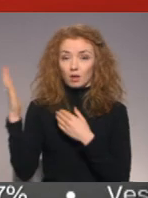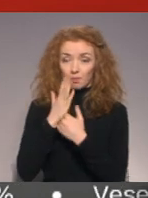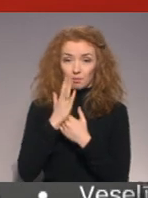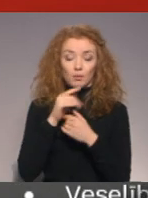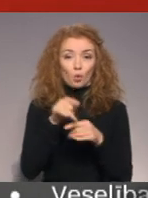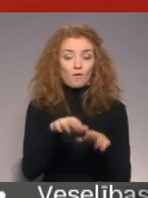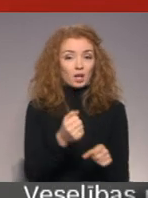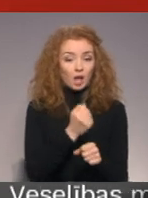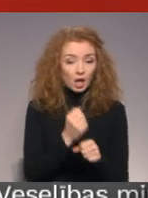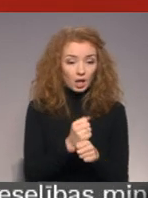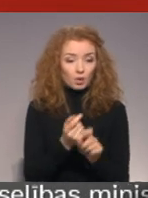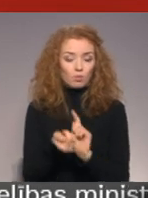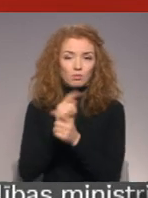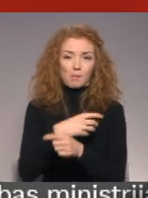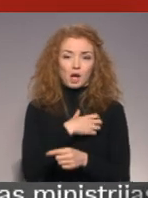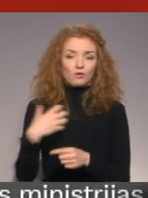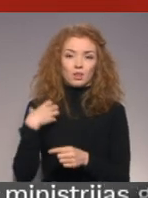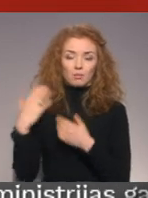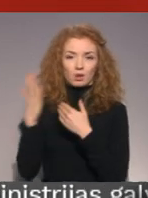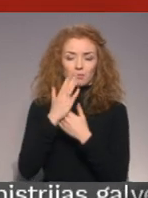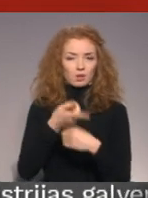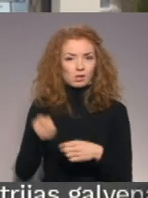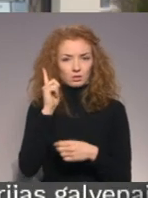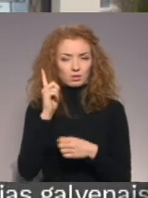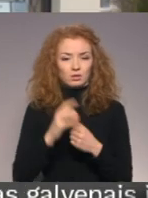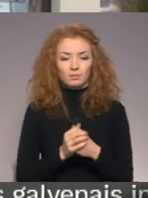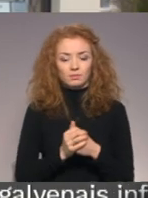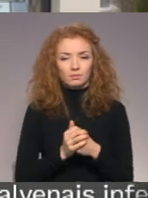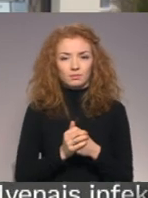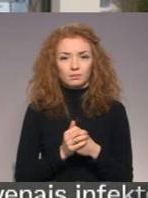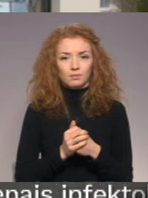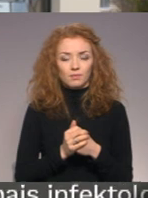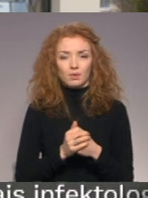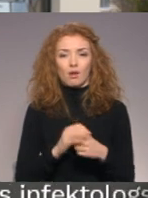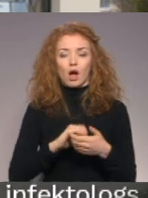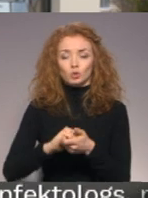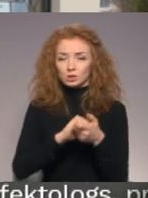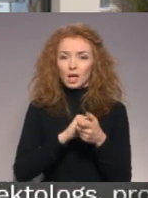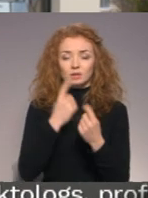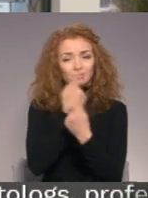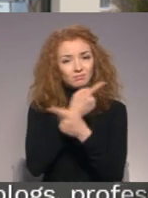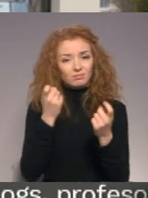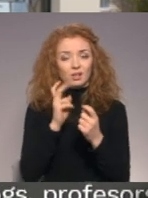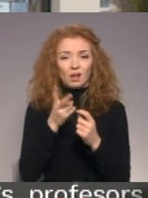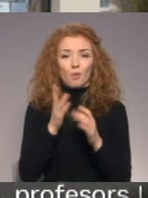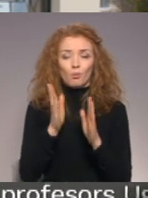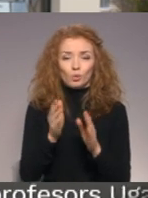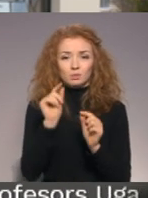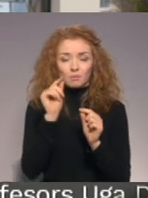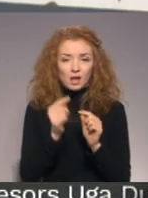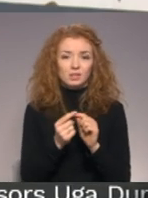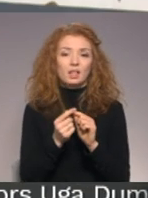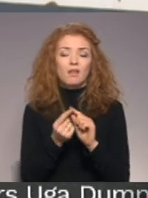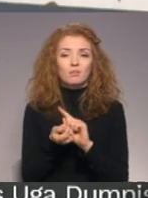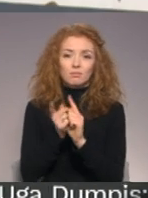to varat darīt, pašvaldības pasaka, ne, jūs to nevarat darīt. Asociācijā pauž cerību, ka skaidrību radīs azartspēļu un